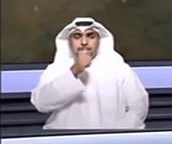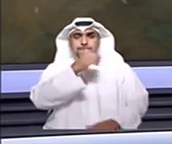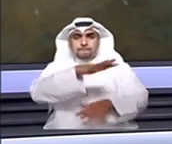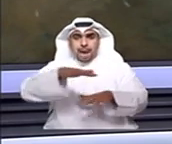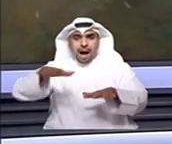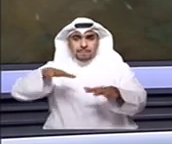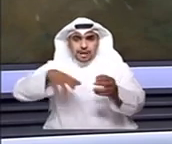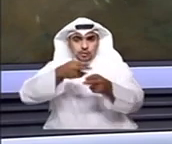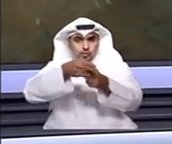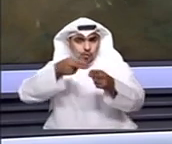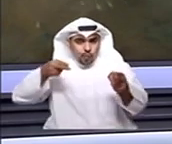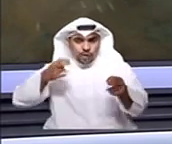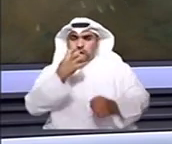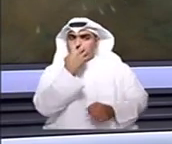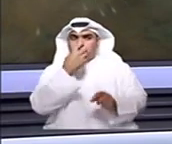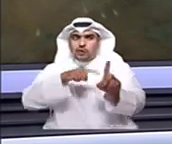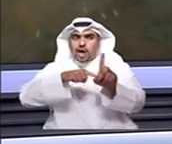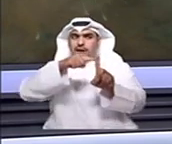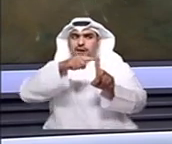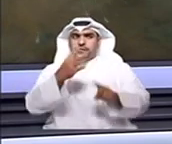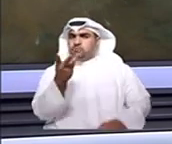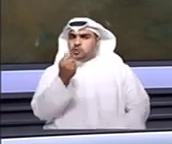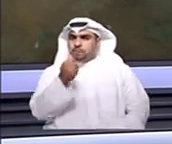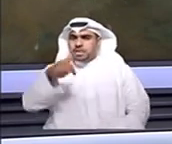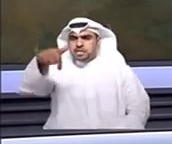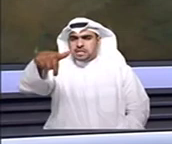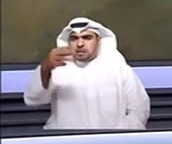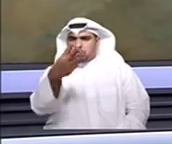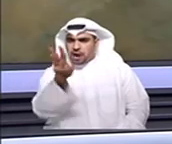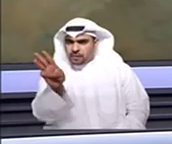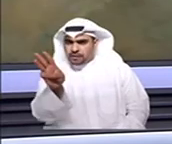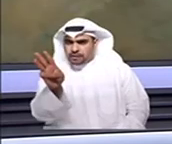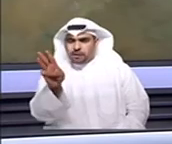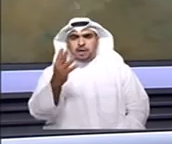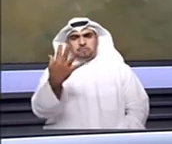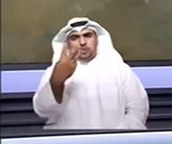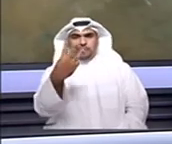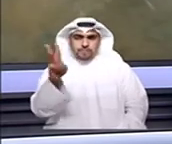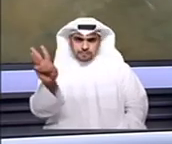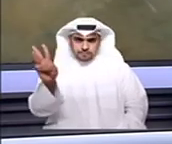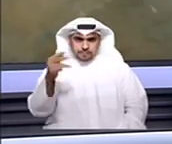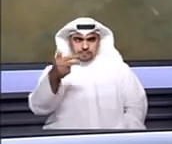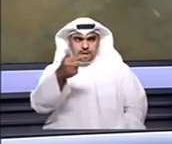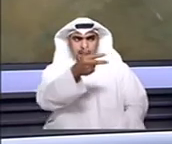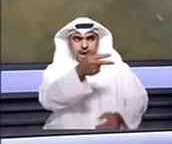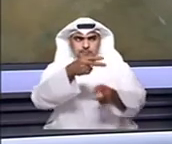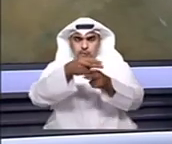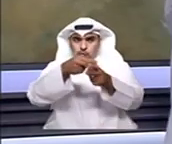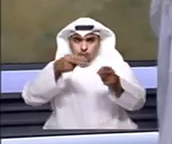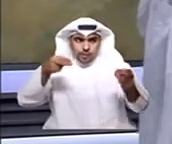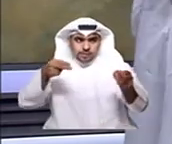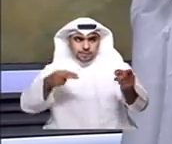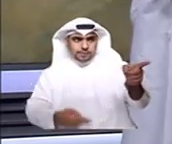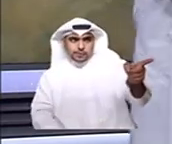مئوية. بالنسبة للمناطق الغربية سالم الشقاية 34 درجة مئوية. مع بدايات ساعات الصباح الأولى الأجواء الحارة نسبيا مستمرة